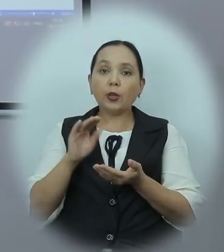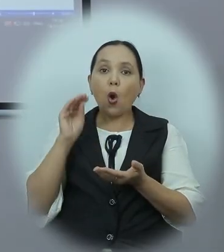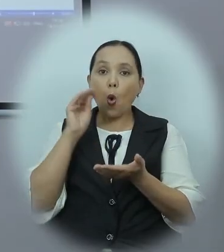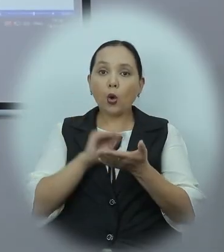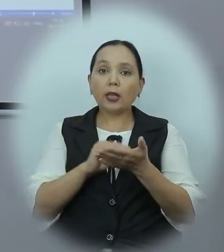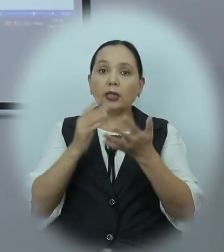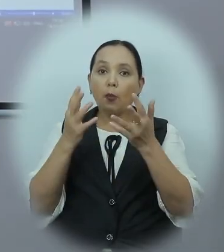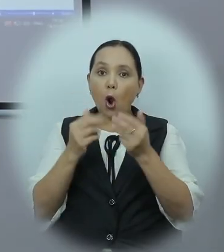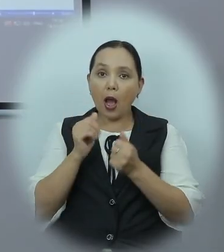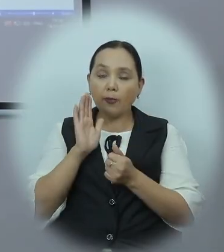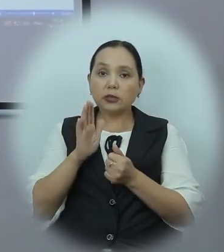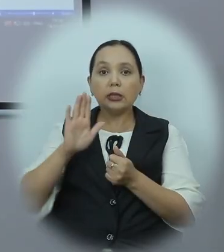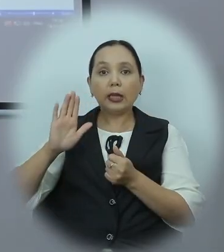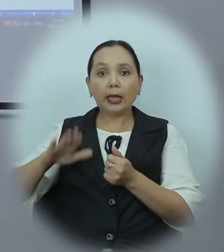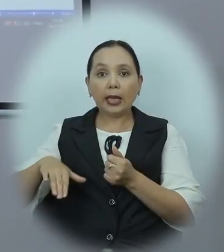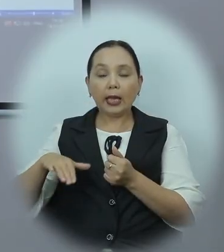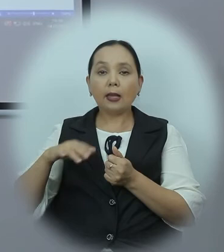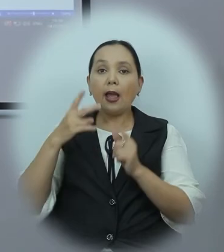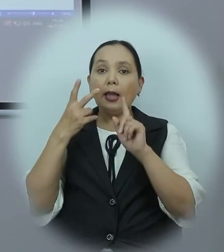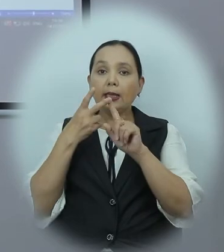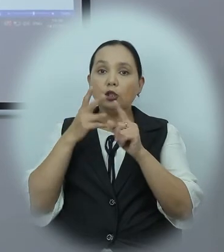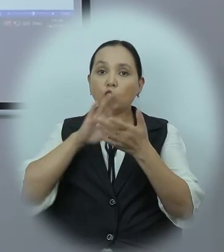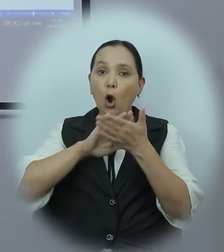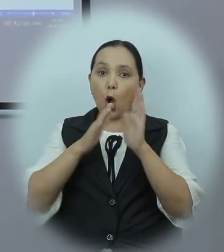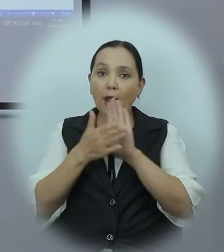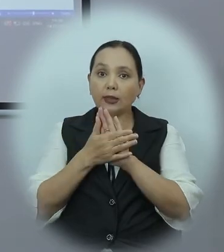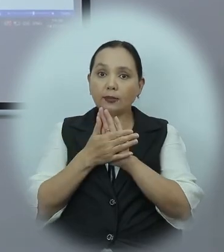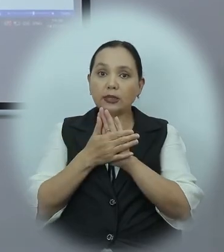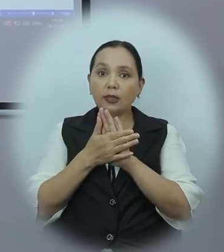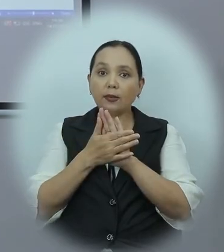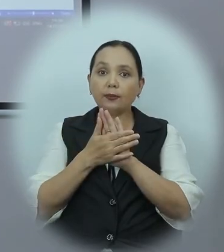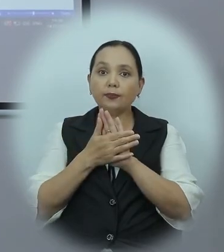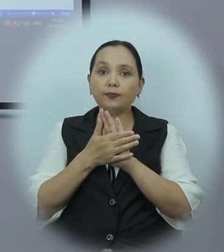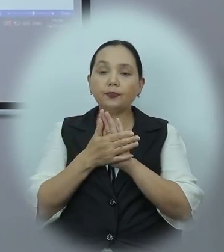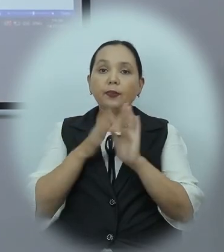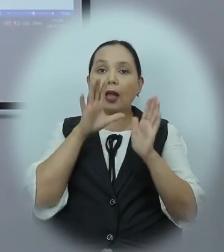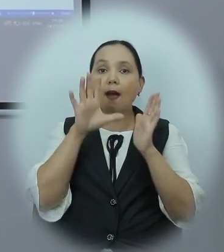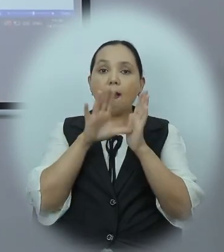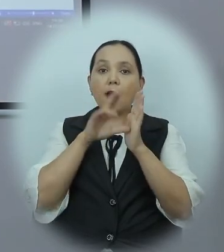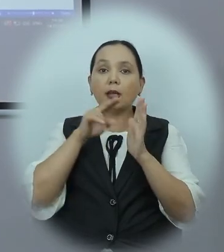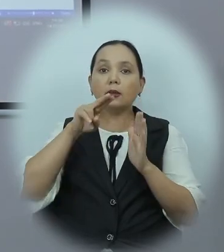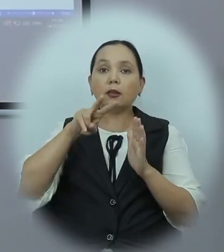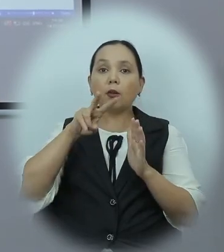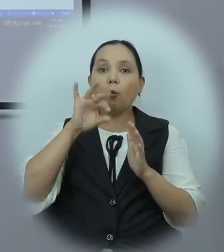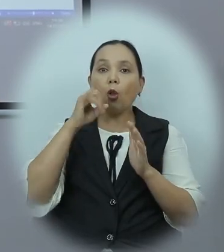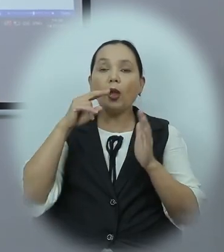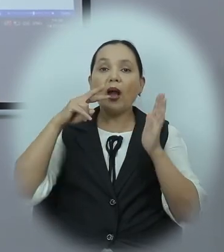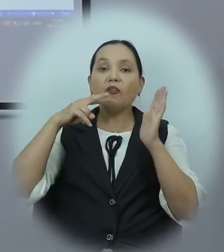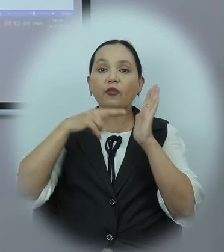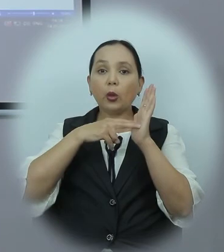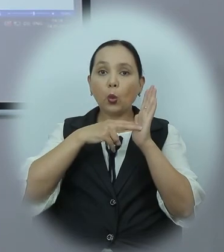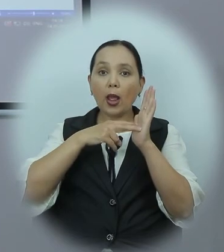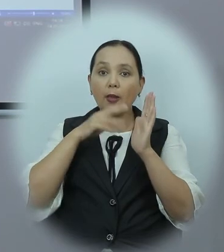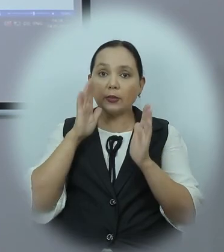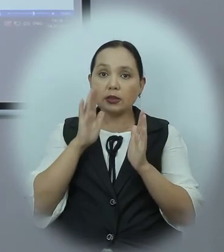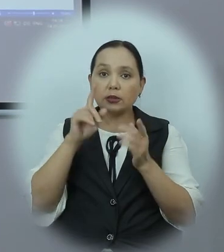O'rnatib olamiz. Keyin ikkinchi holatimizda elektr ployka'ni vilkasini tarmoqqa